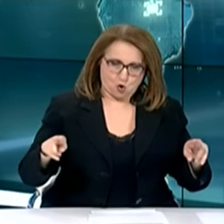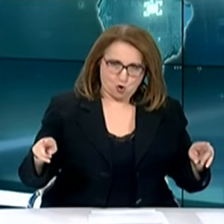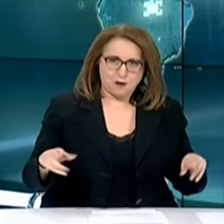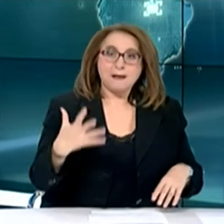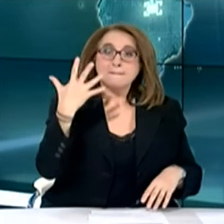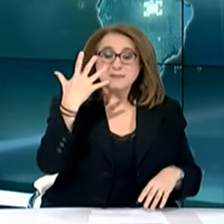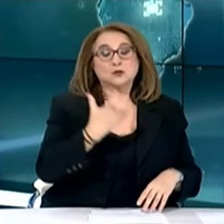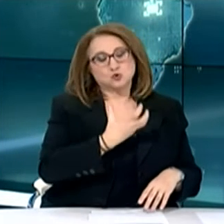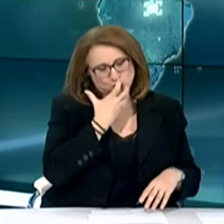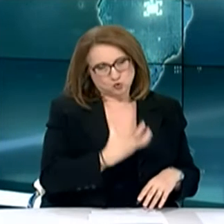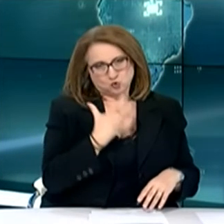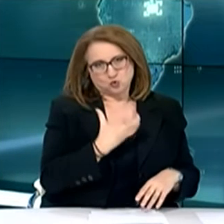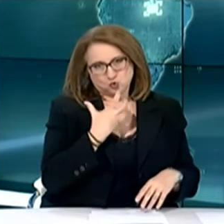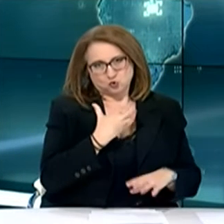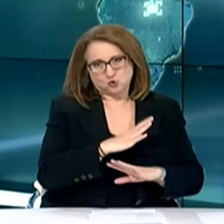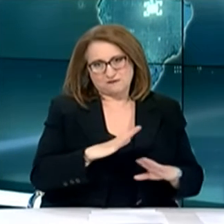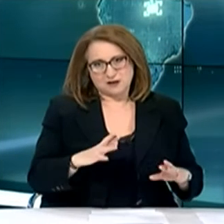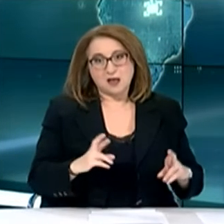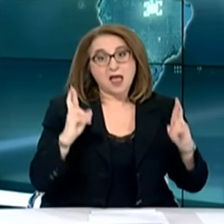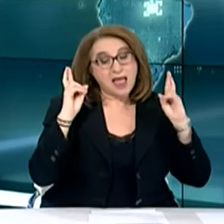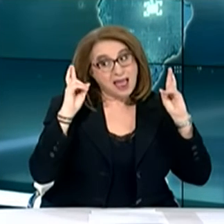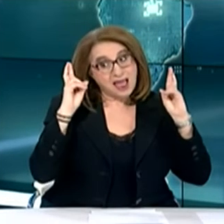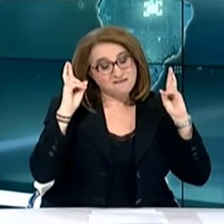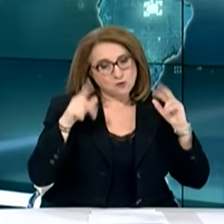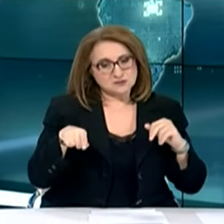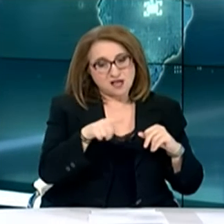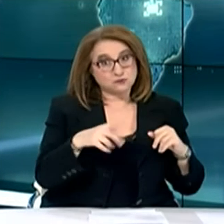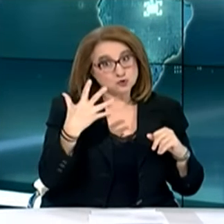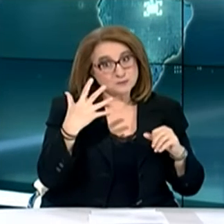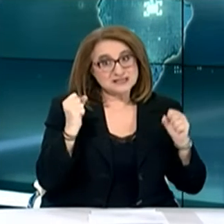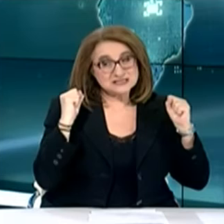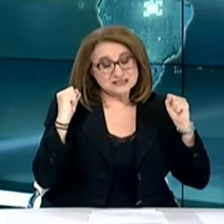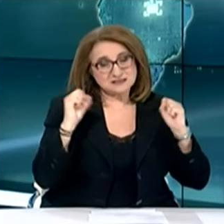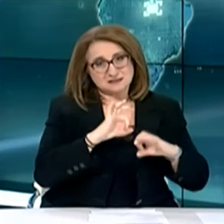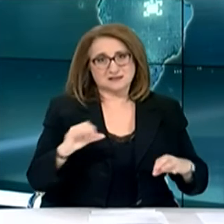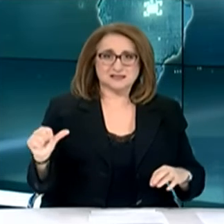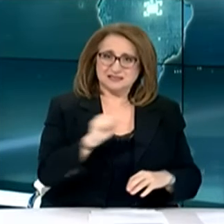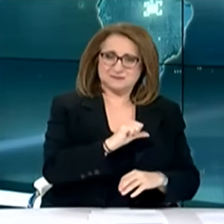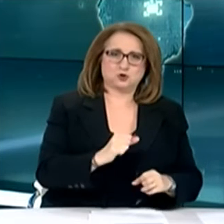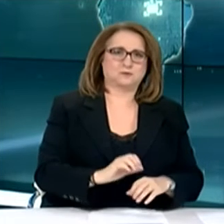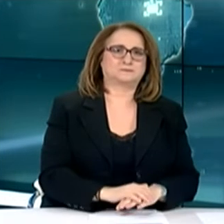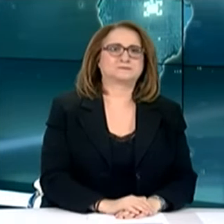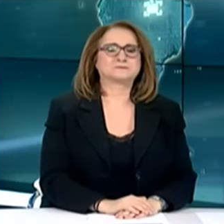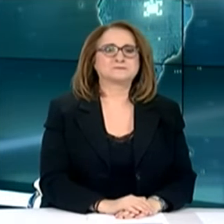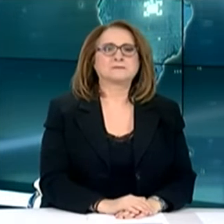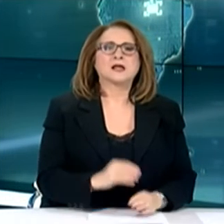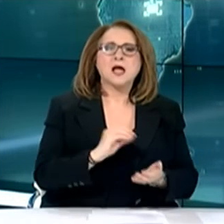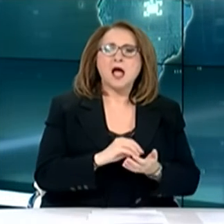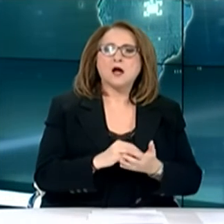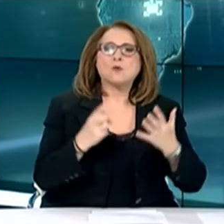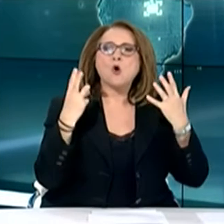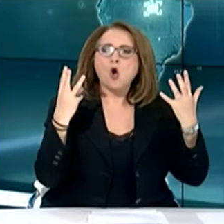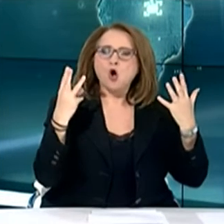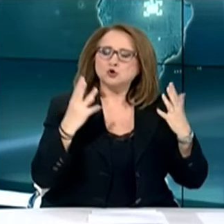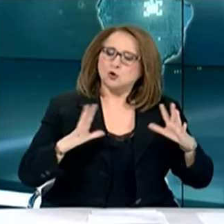είναι διασωληνωμένοι. Ευχόμαστε σε αυτούς τους βαριά ασθενείς γρήγορα να αναρρώσουν. Τέλος, 8 συμπολίτες μας έχουν